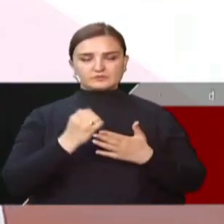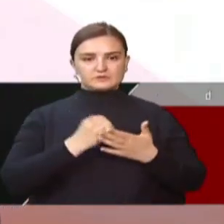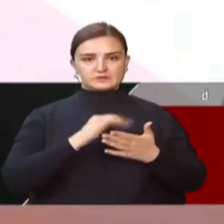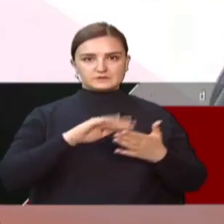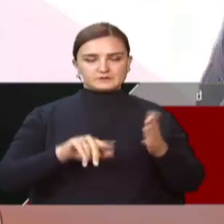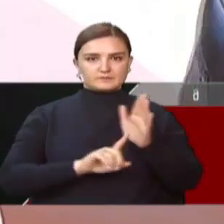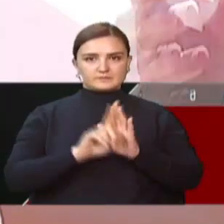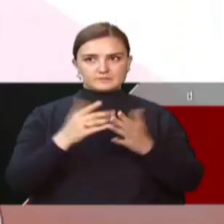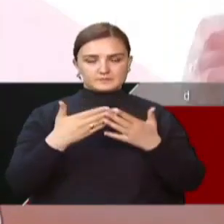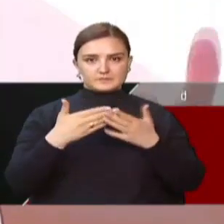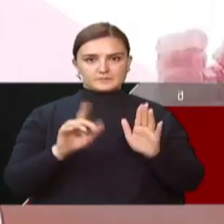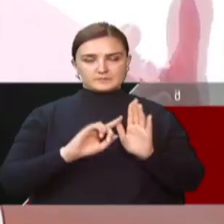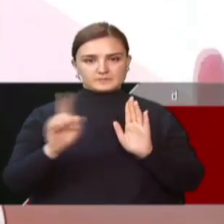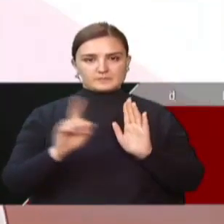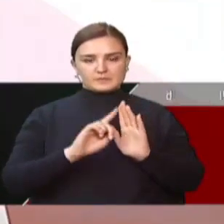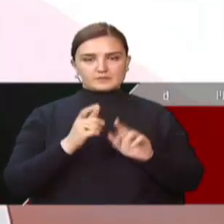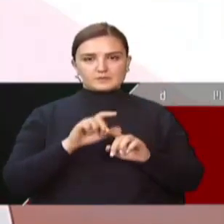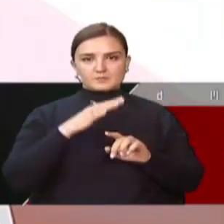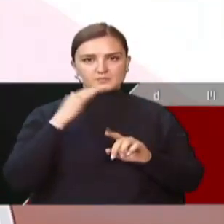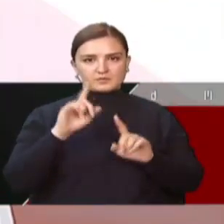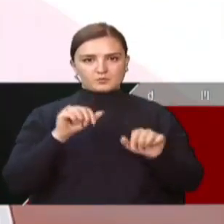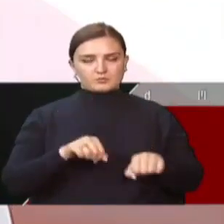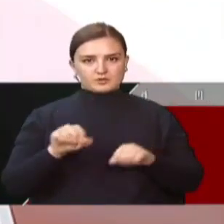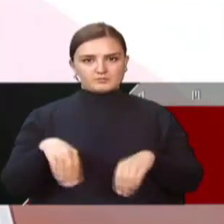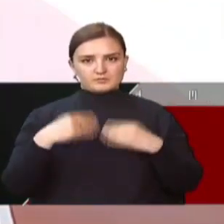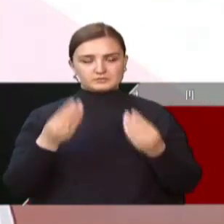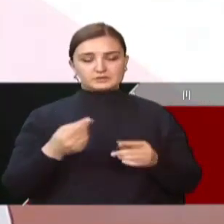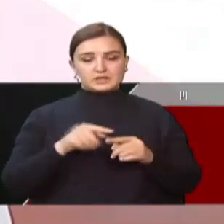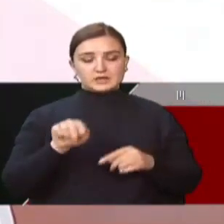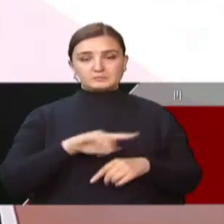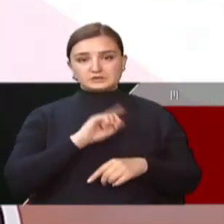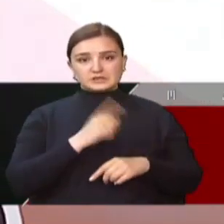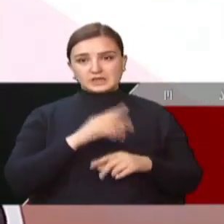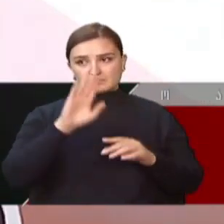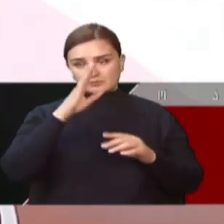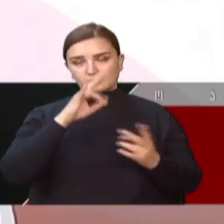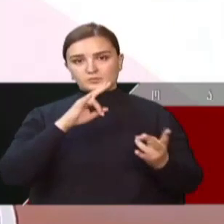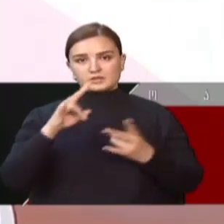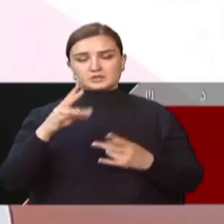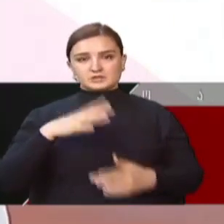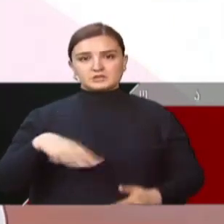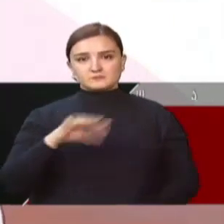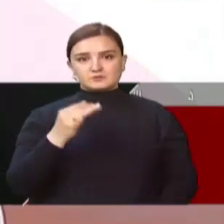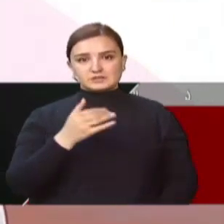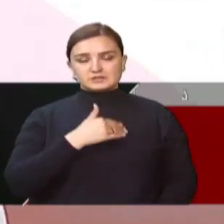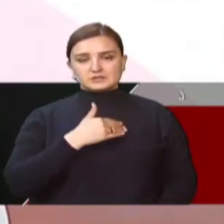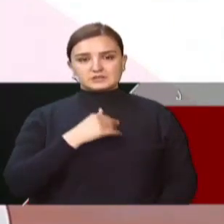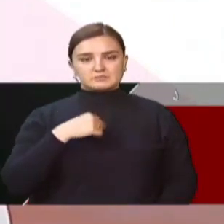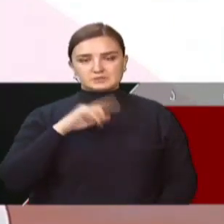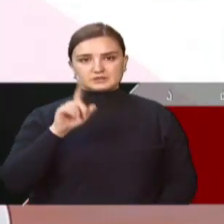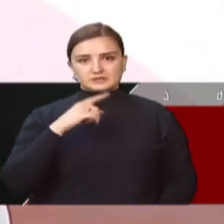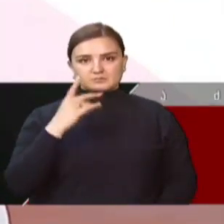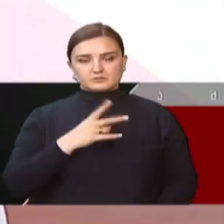regimii. Da, atât și privilegiile mi-a nici. Aia am zălăstan, romimat, ughalata. Ce nu-i cunosc interesebs, mi-a dat comandă